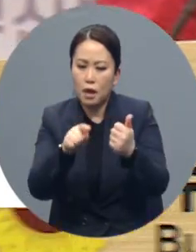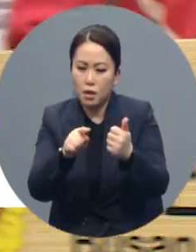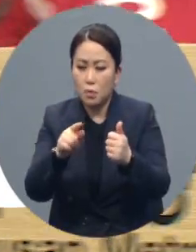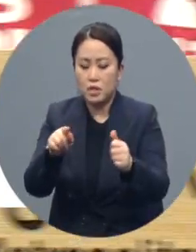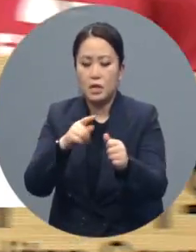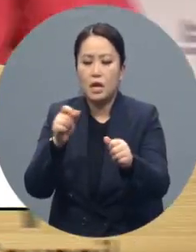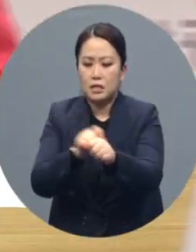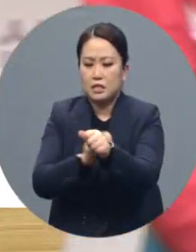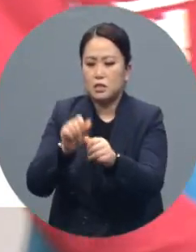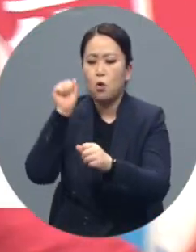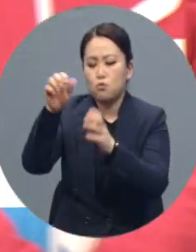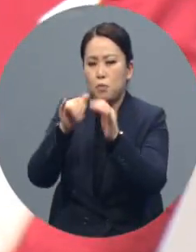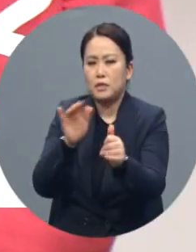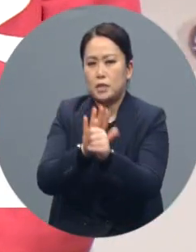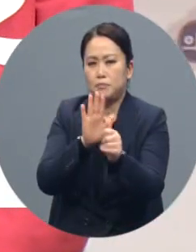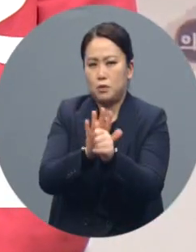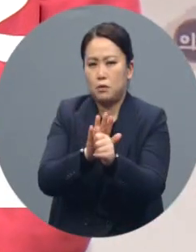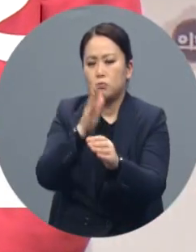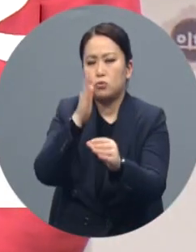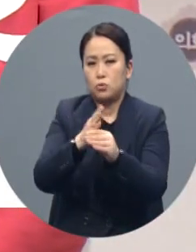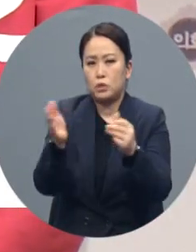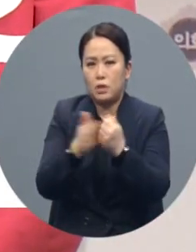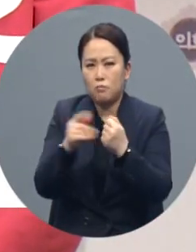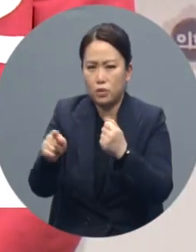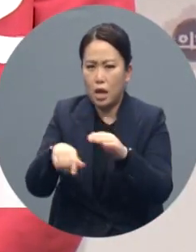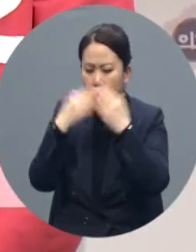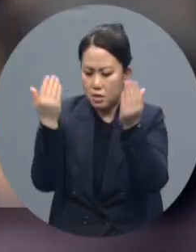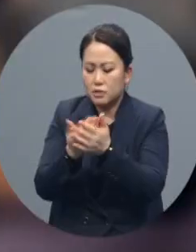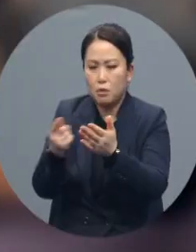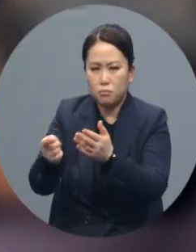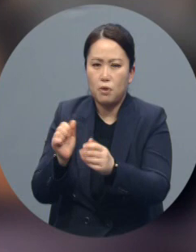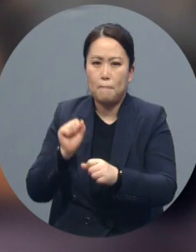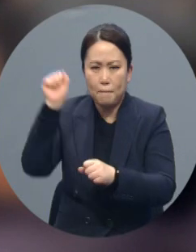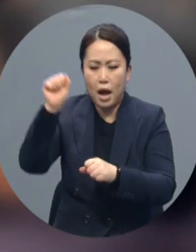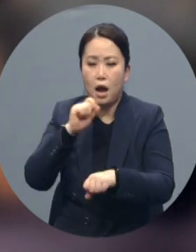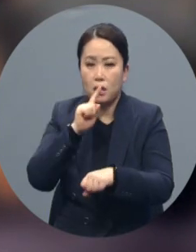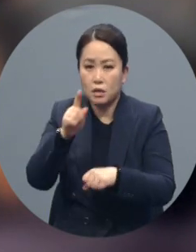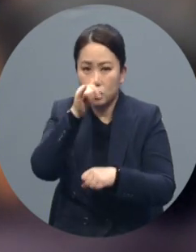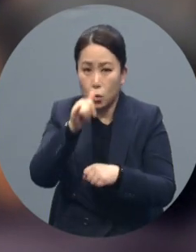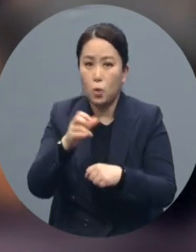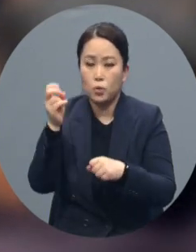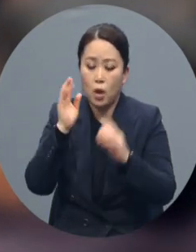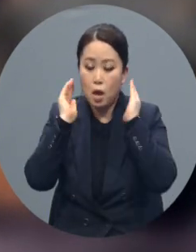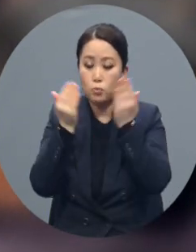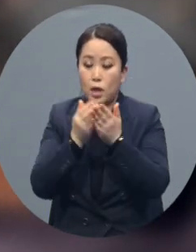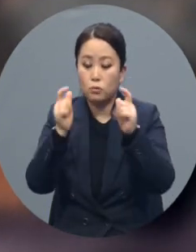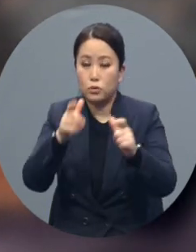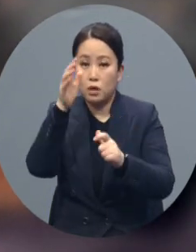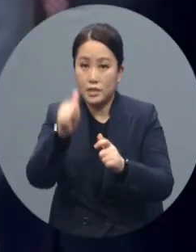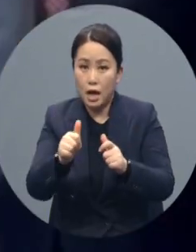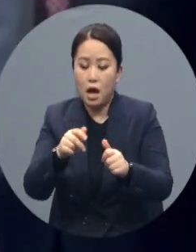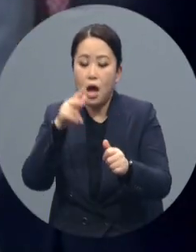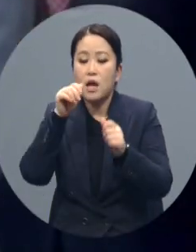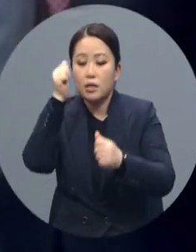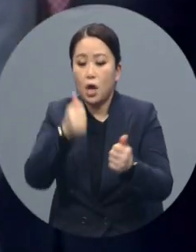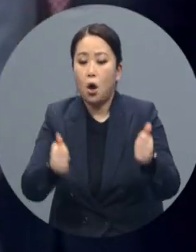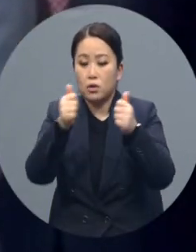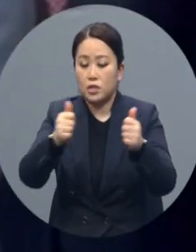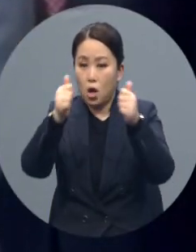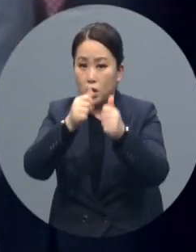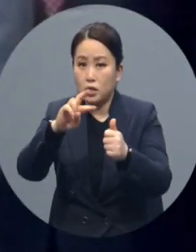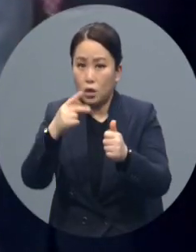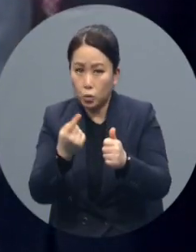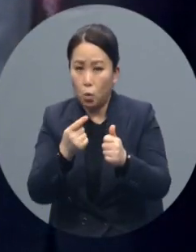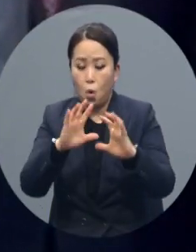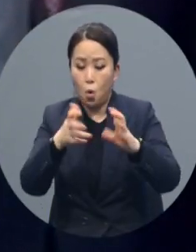있다며 예비후보들이 집단 반발하고 있고 해운대구청장 경선에서도 지역구 국회의원이 자신의 측근에 대해